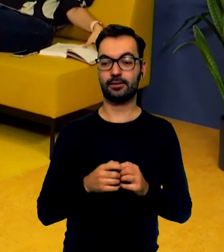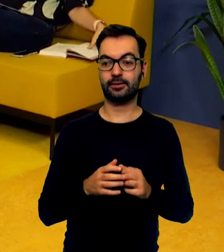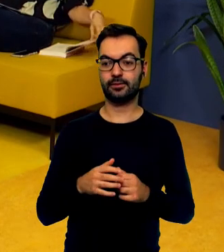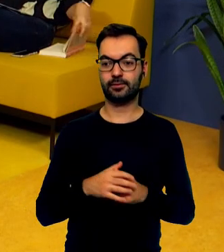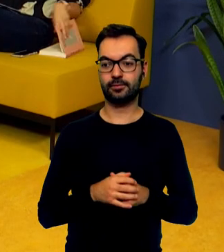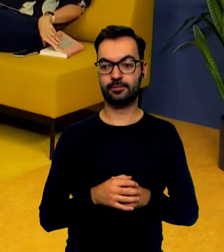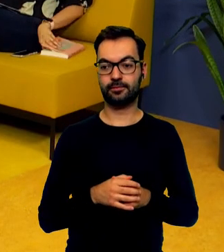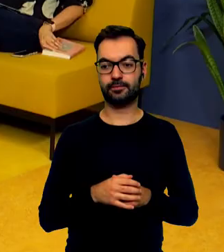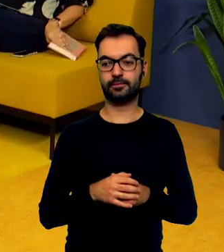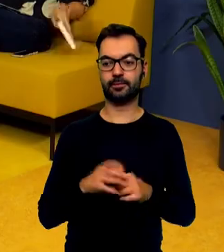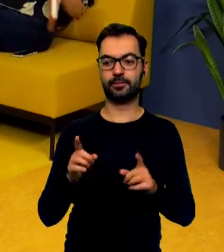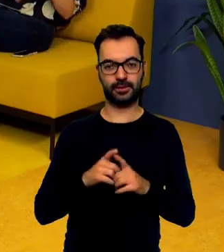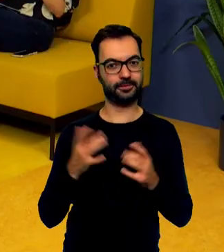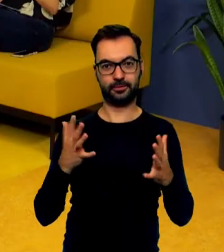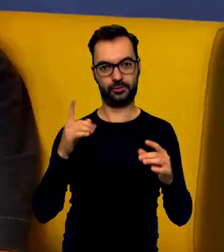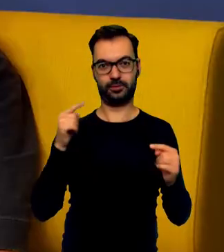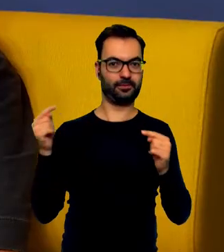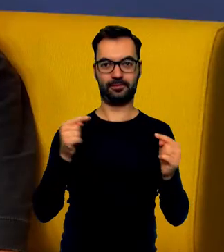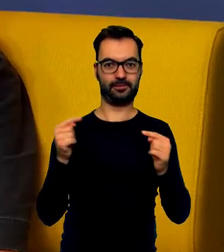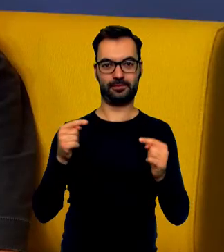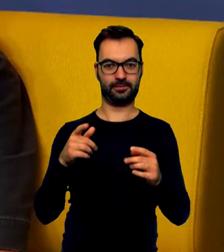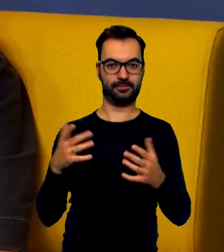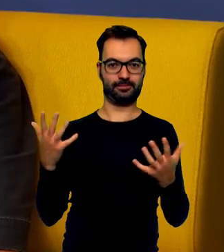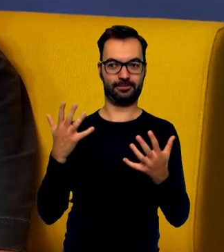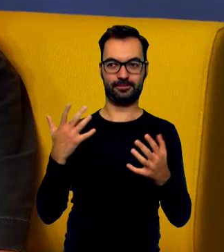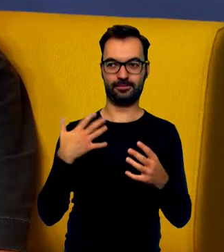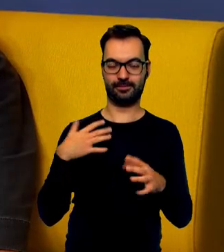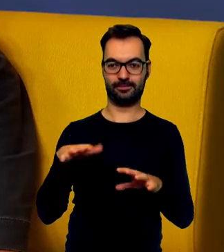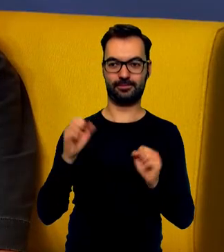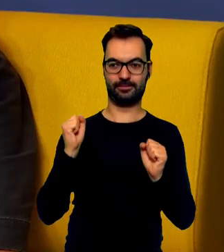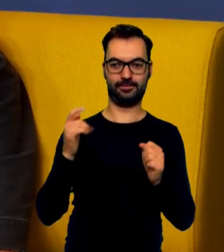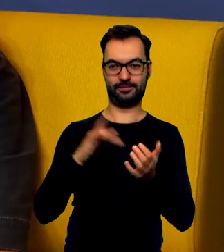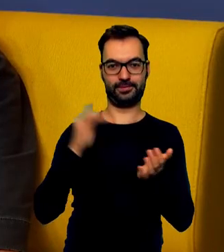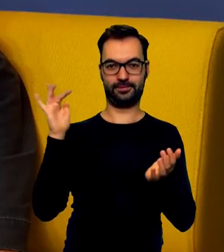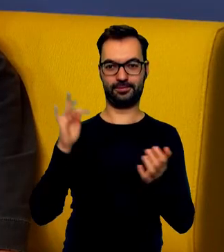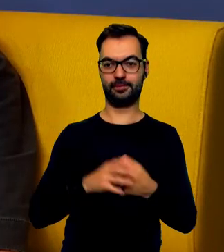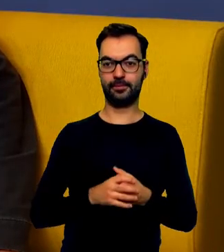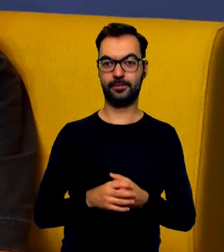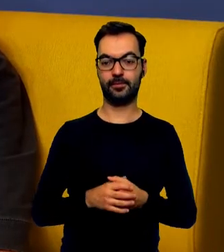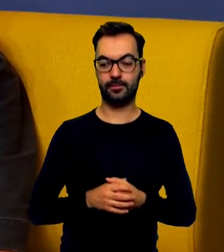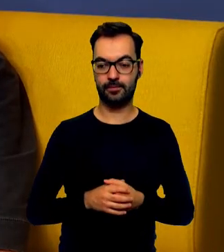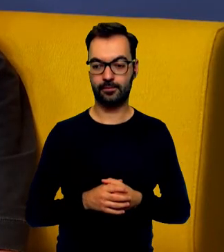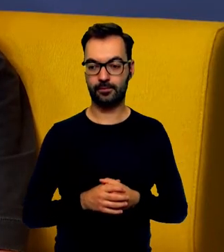wywołująca duży rezonans i jakoś tak